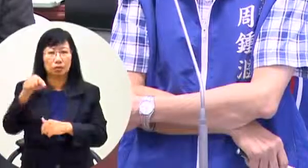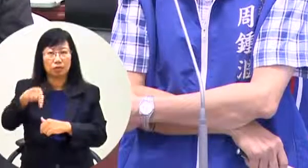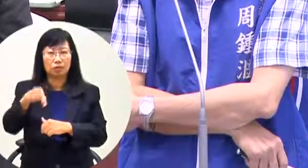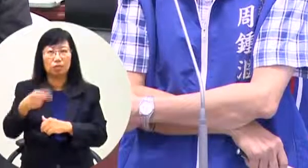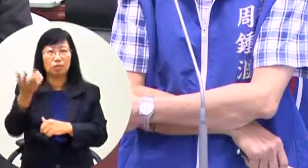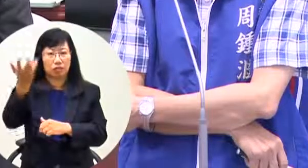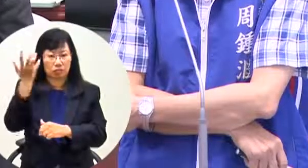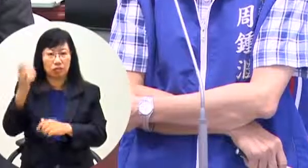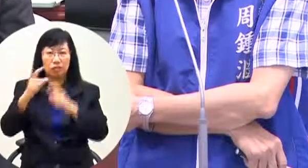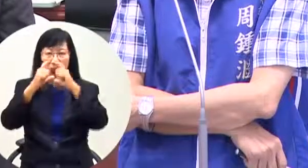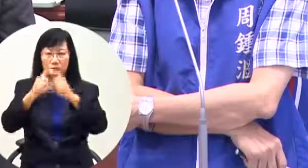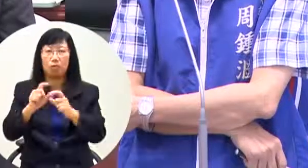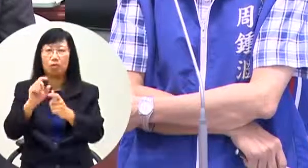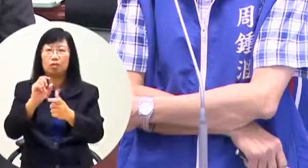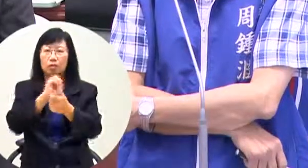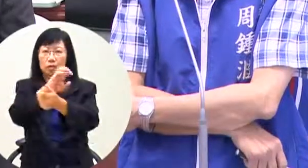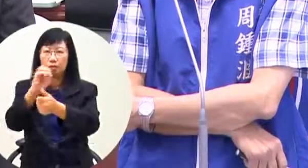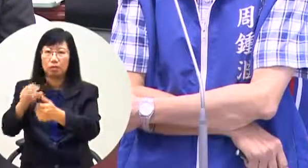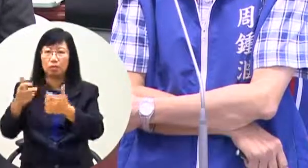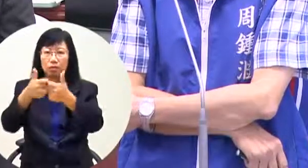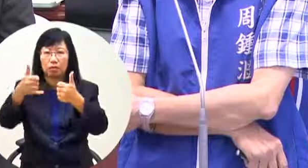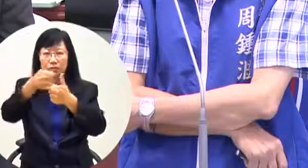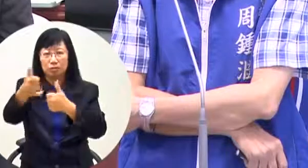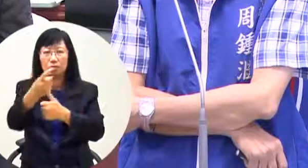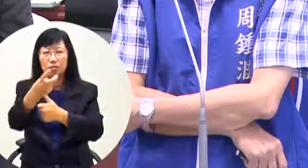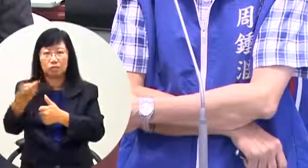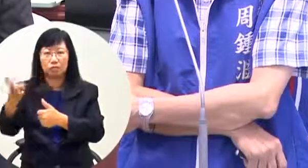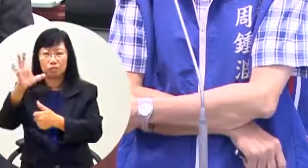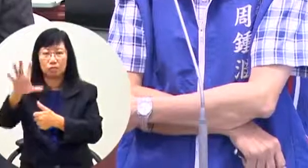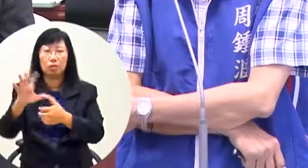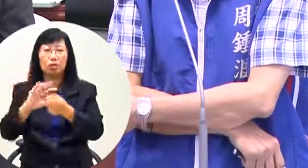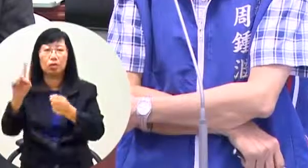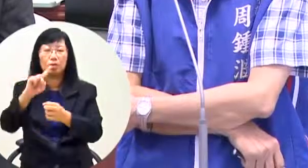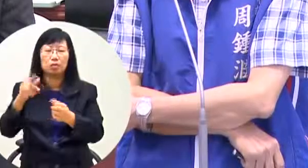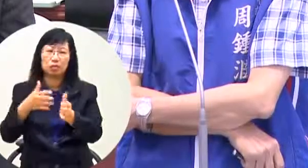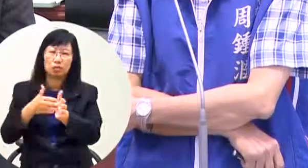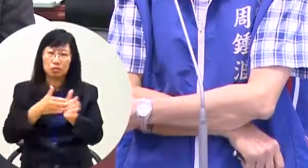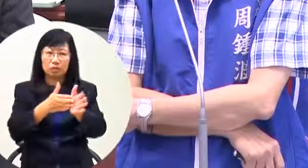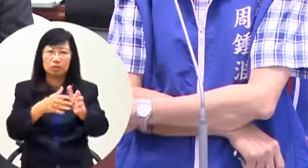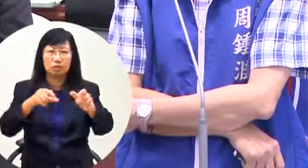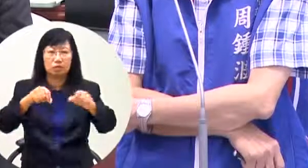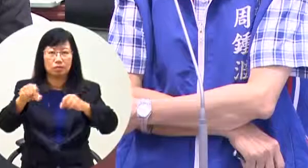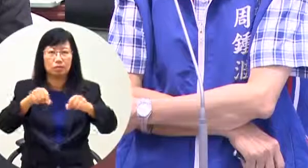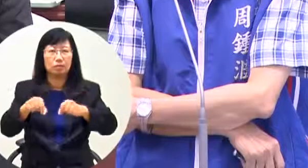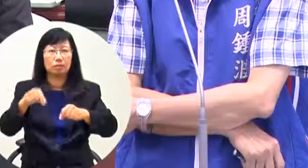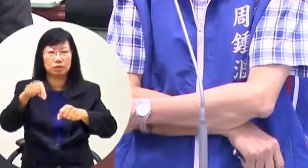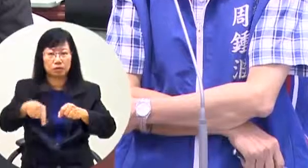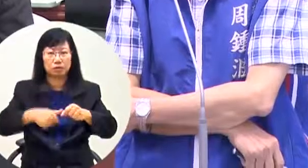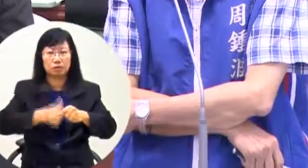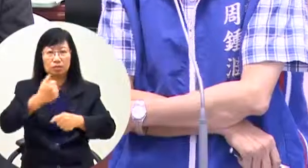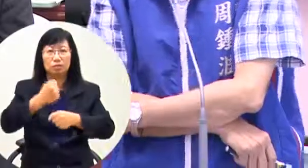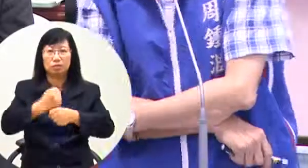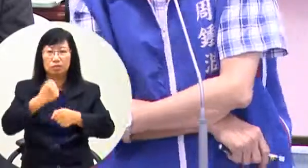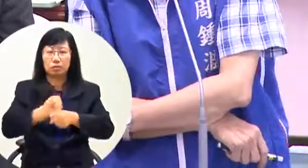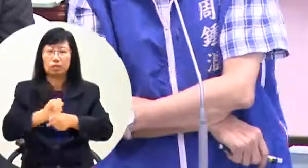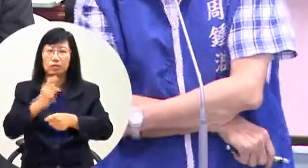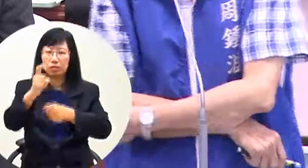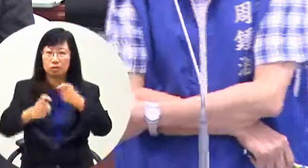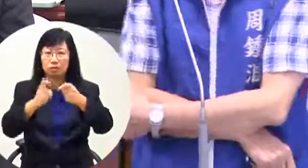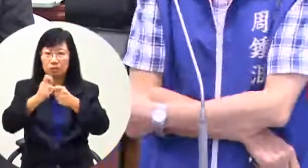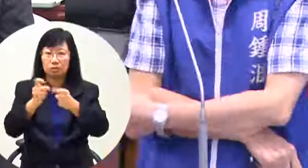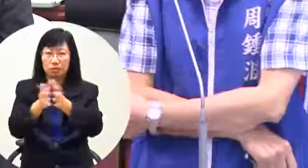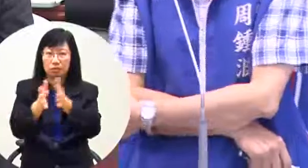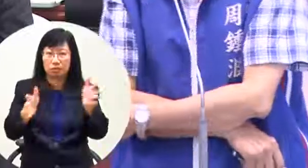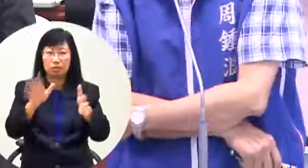那因为轻轨这一个计划，坦白讲已经进行了大概十年了。如果这个时候，我希